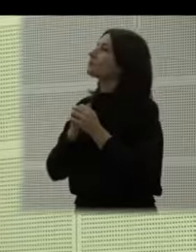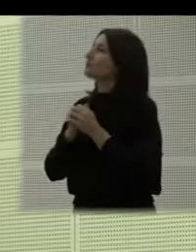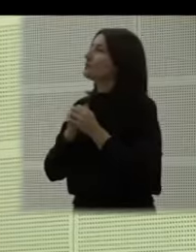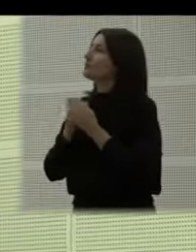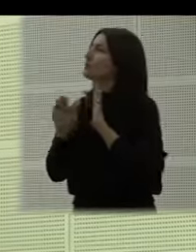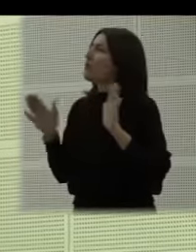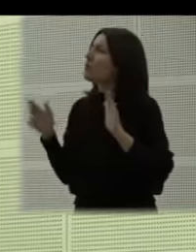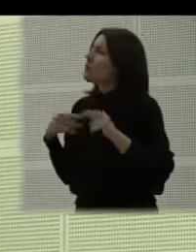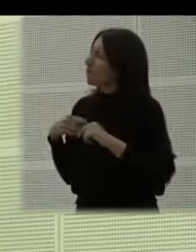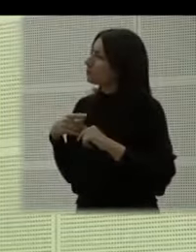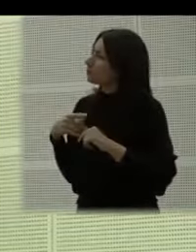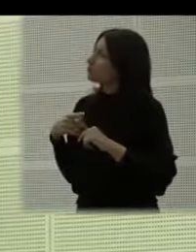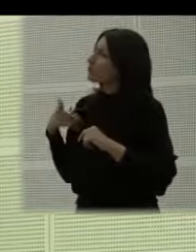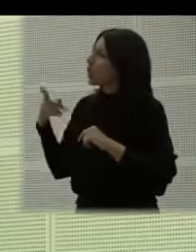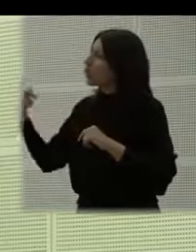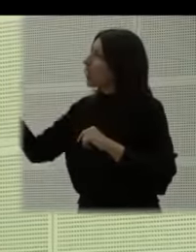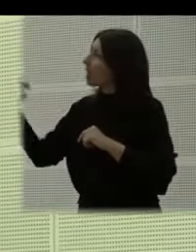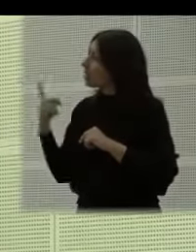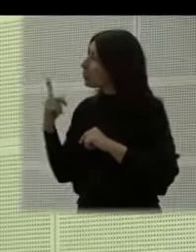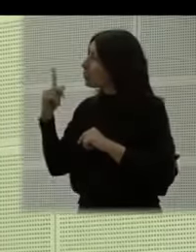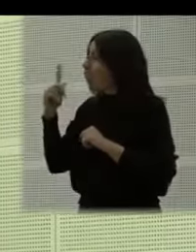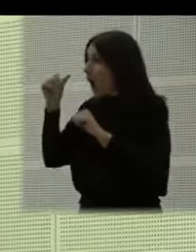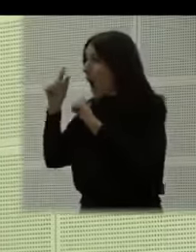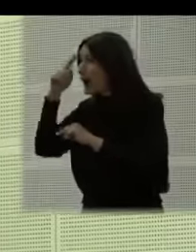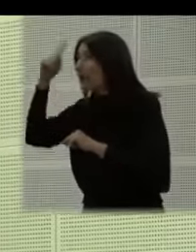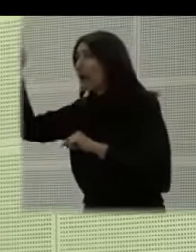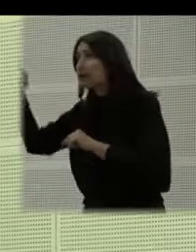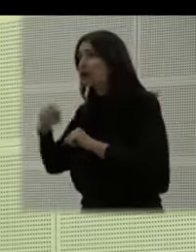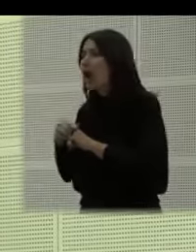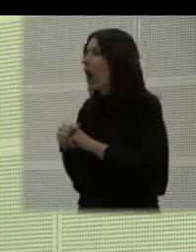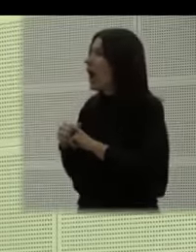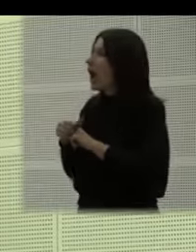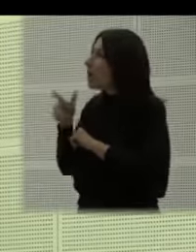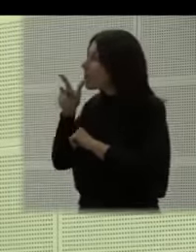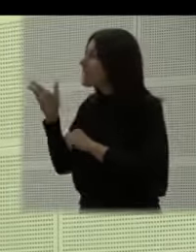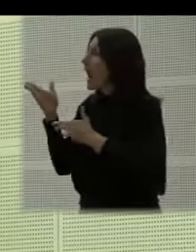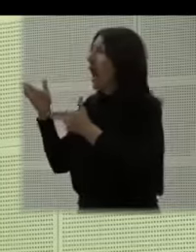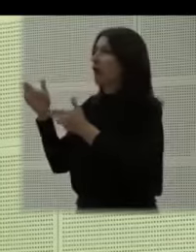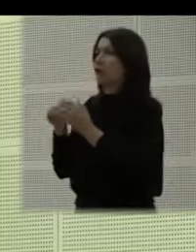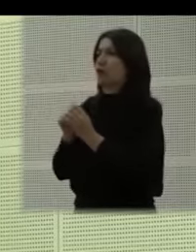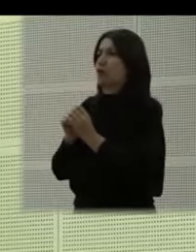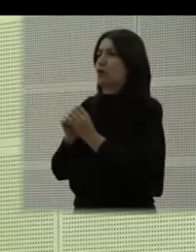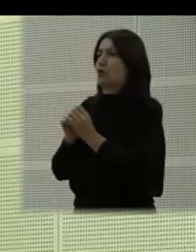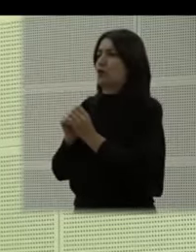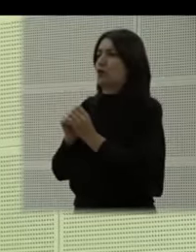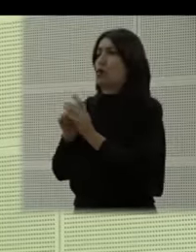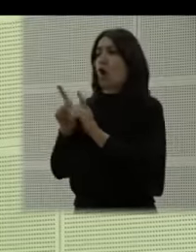Quindi ho detto, vedi, ha cambiato idea, ben venga, mio padre ha cambiato idea su di me.